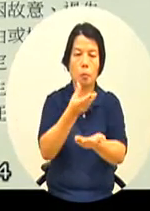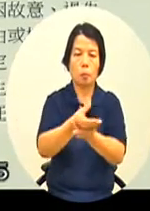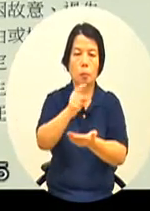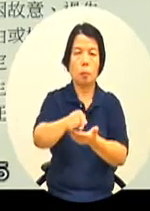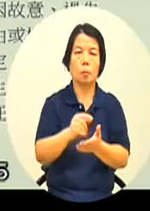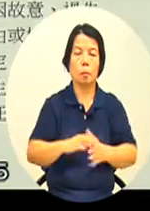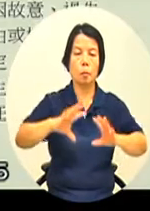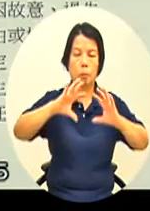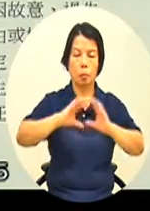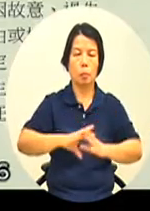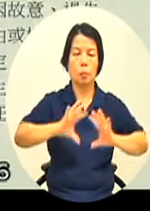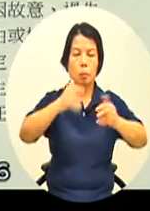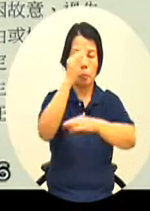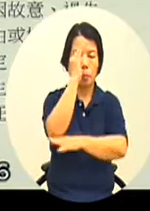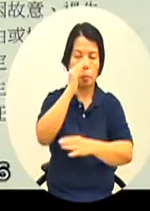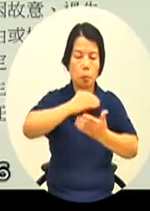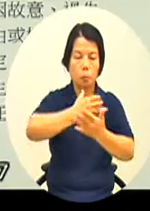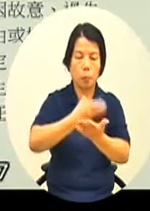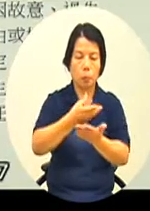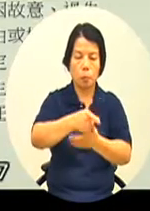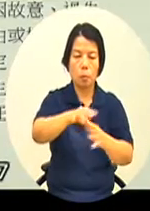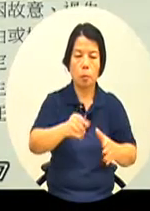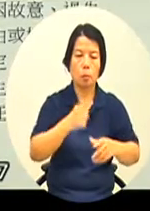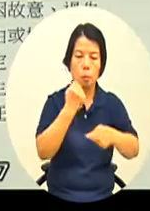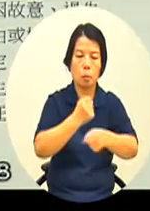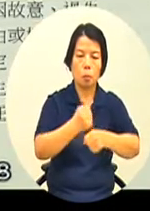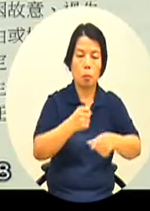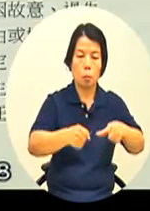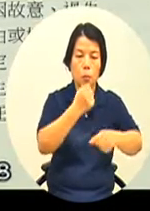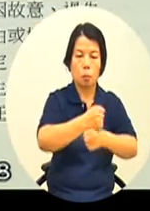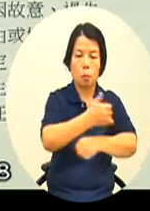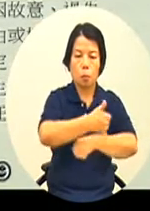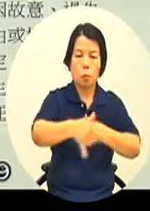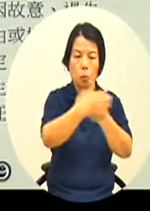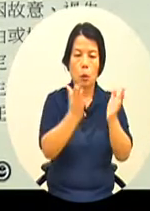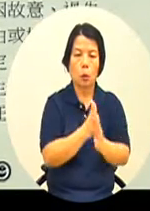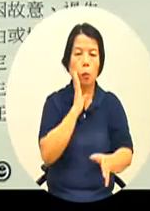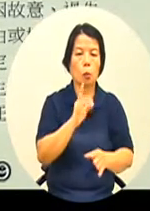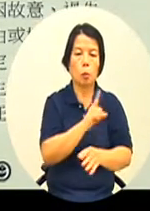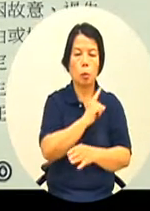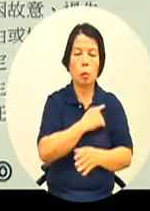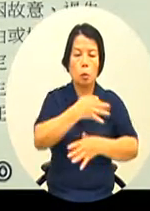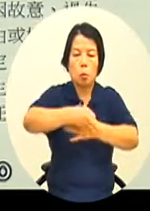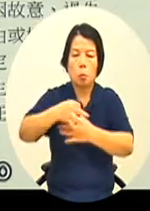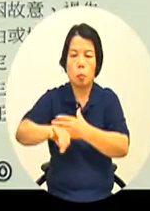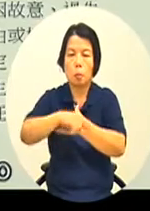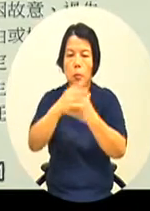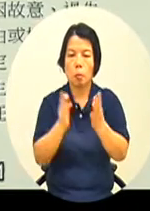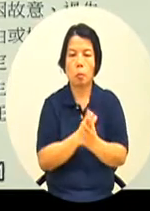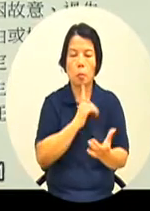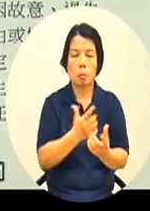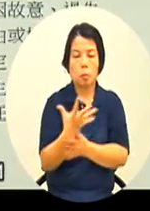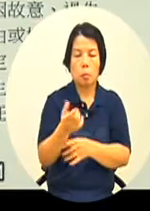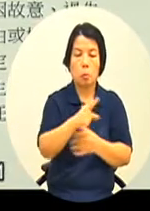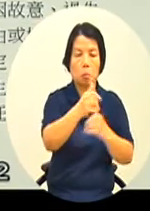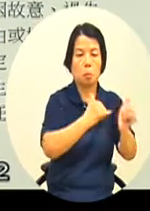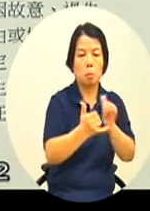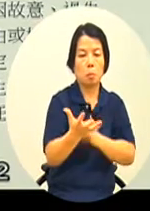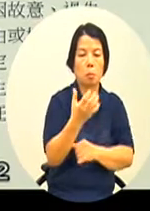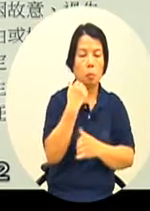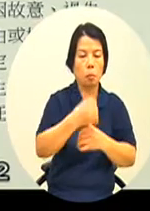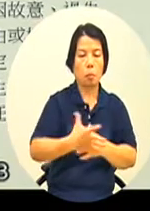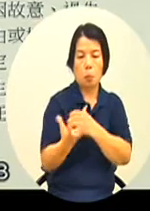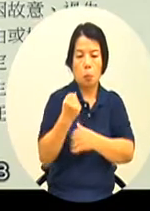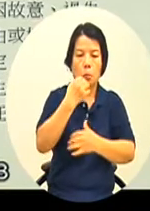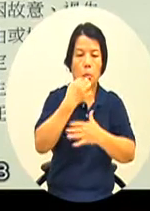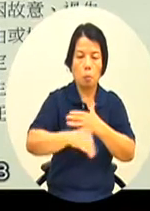国家赔偿之成立系公务人员执行职务有故意过失或怠于执行职务致人民权益受损，或公有